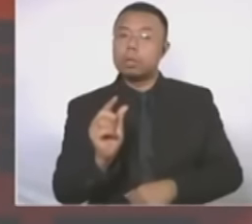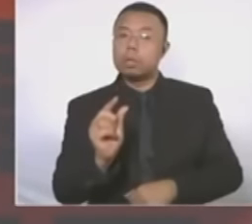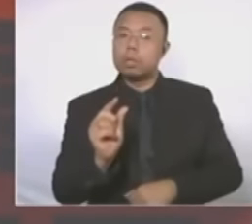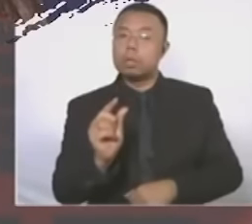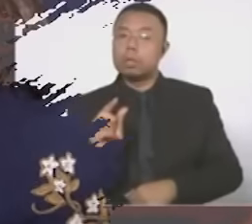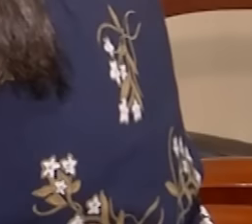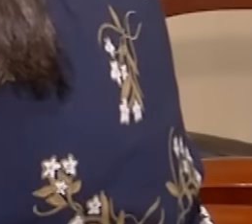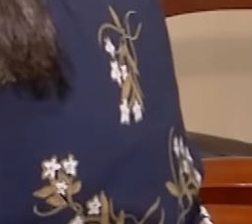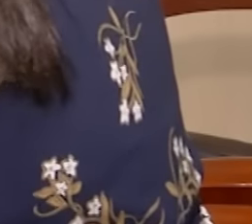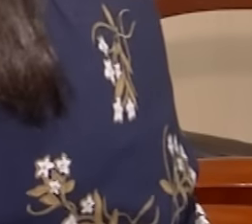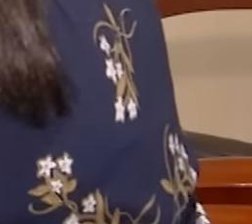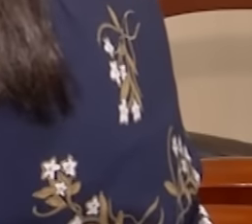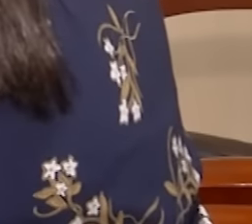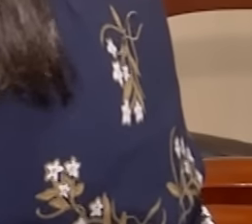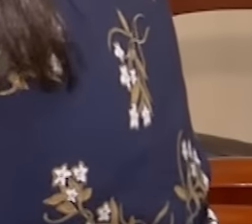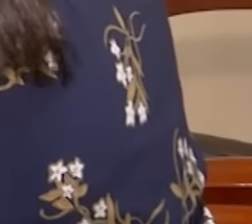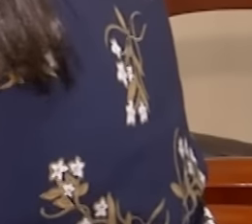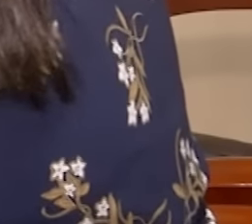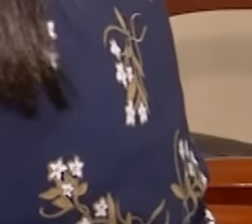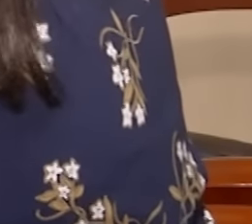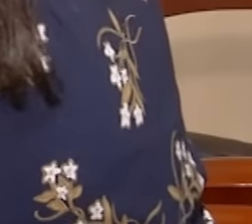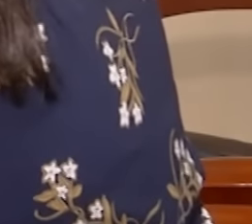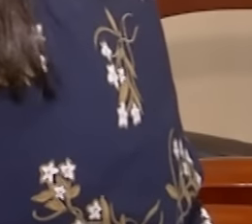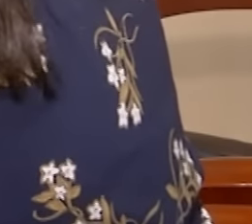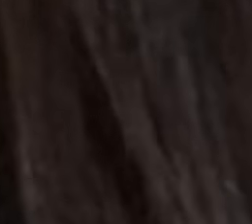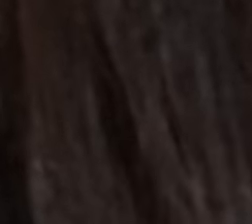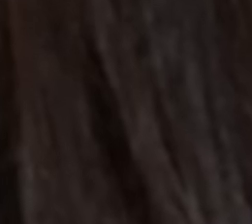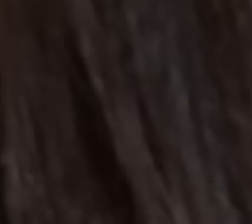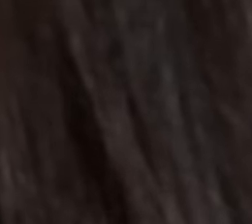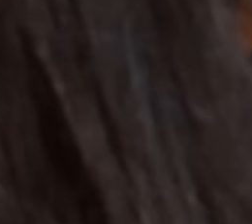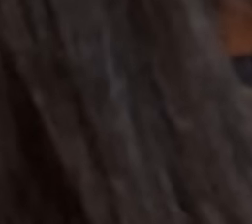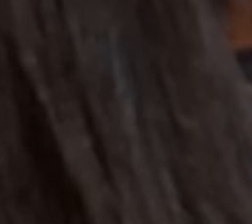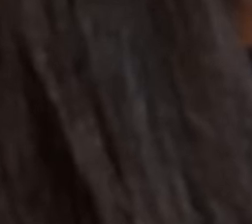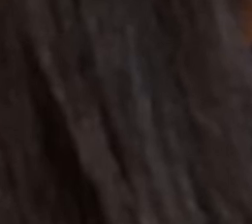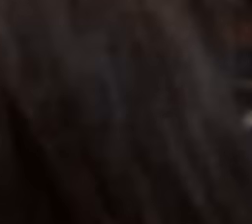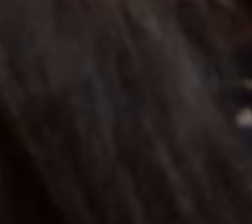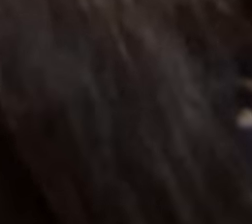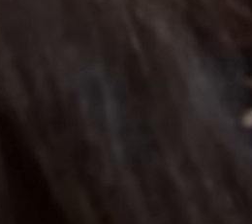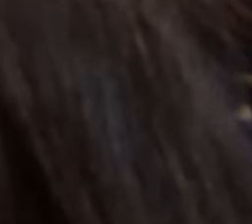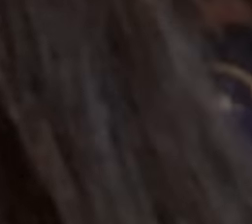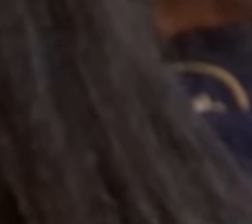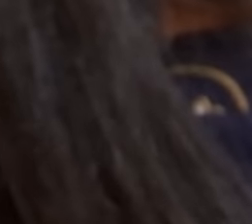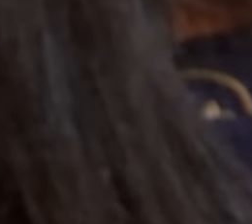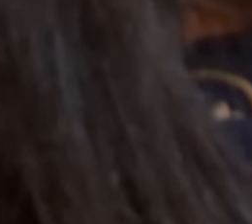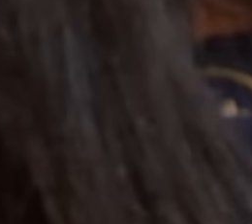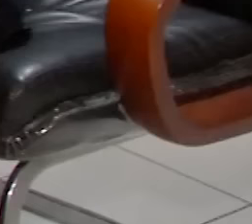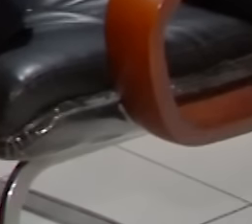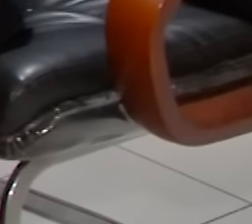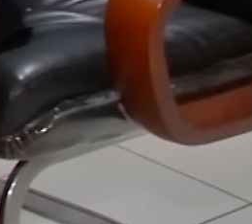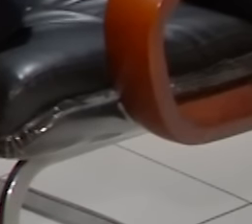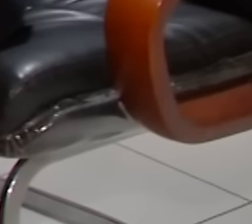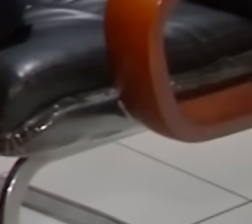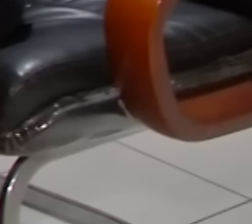desa. Dari debat cawapres sebelumnya, pakar komunikasi politik Gun Gun Herianto memberikan sejumlah catatan. Di antaranya munculnya